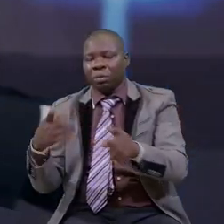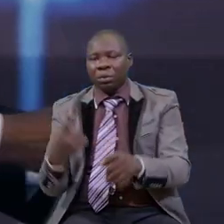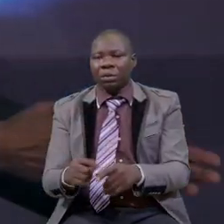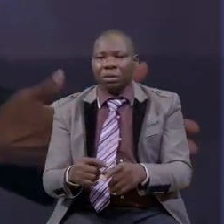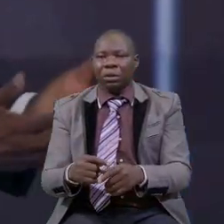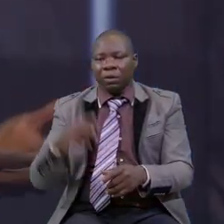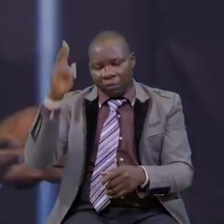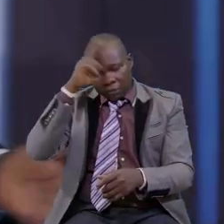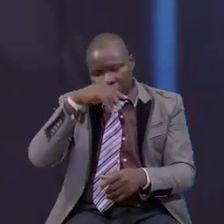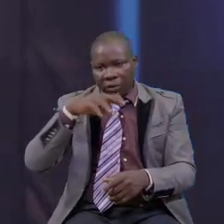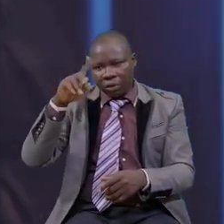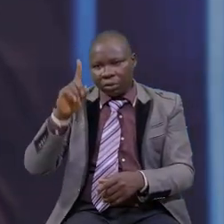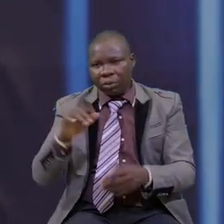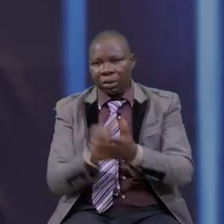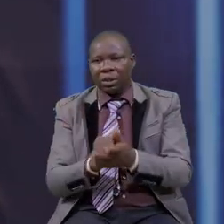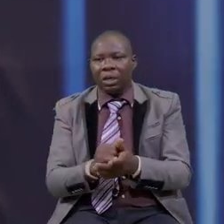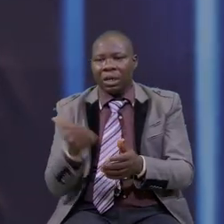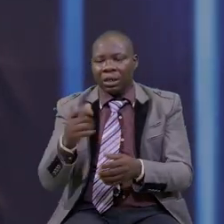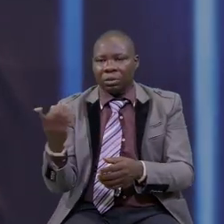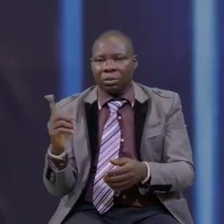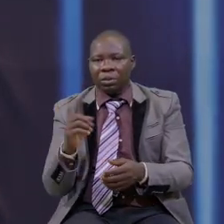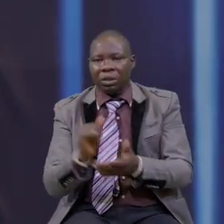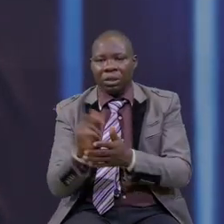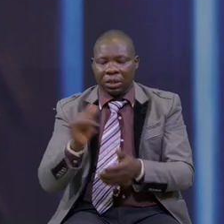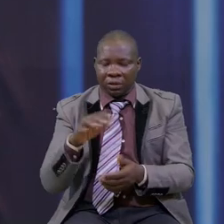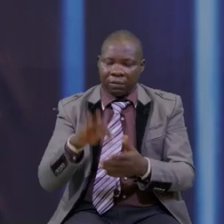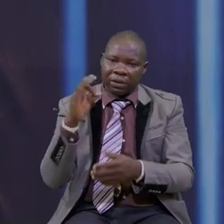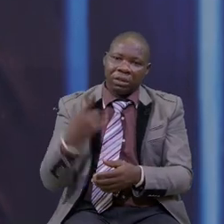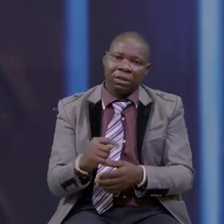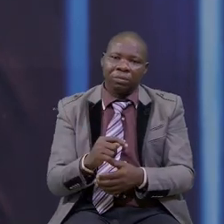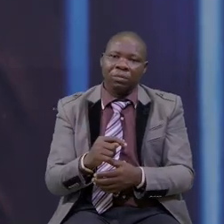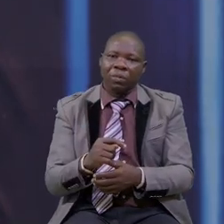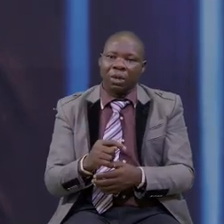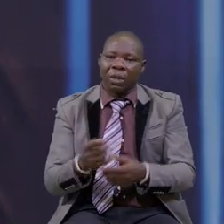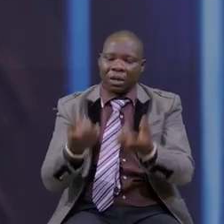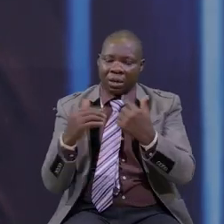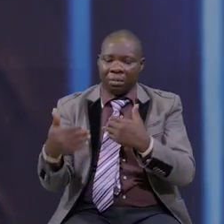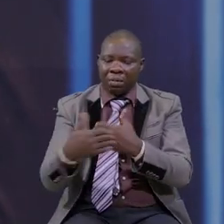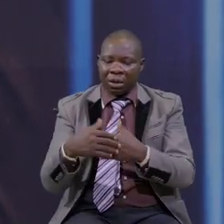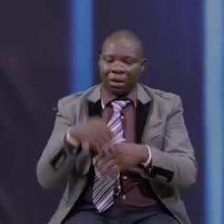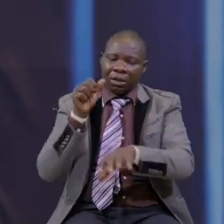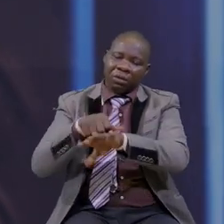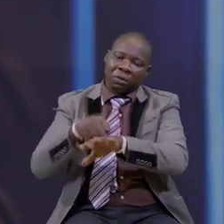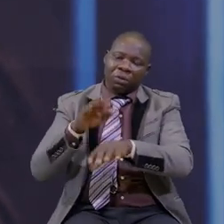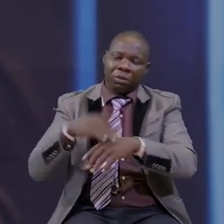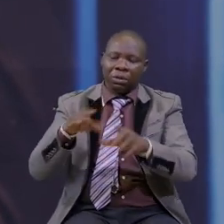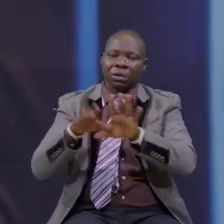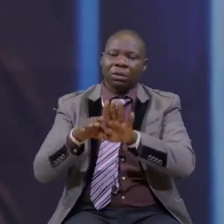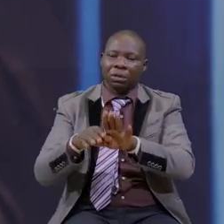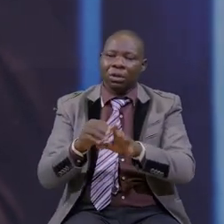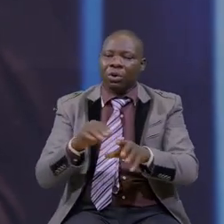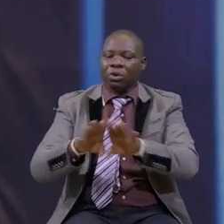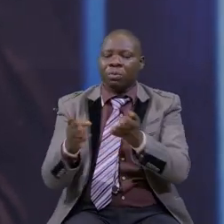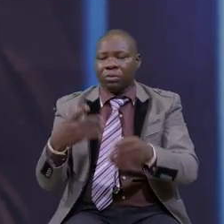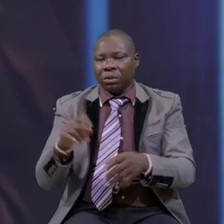là, ils peuvent trouver quelque chose. L'huile, ils sont revenus avec l'huile et frappés à la porte. Ouvre-nous la porte, ouvre-nous la porte. Et le